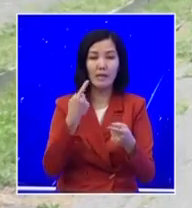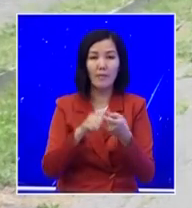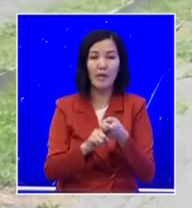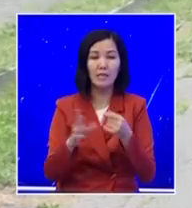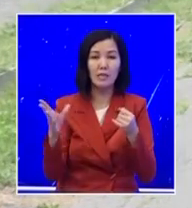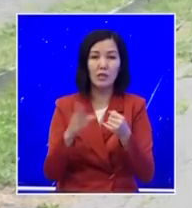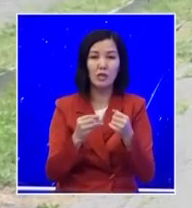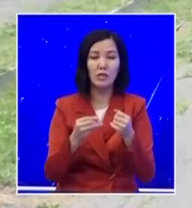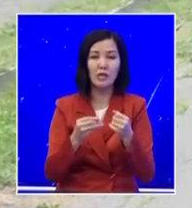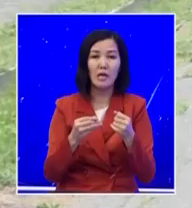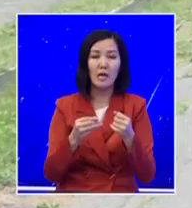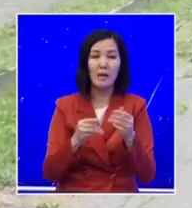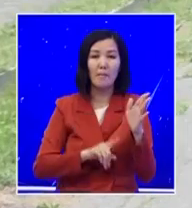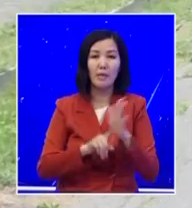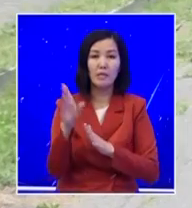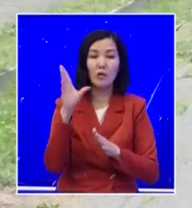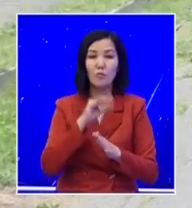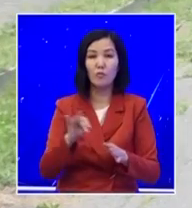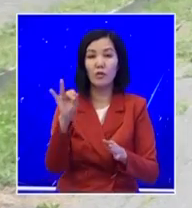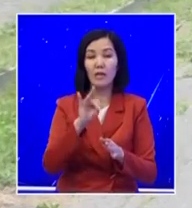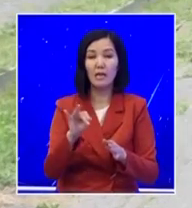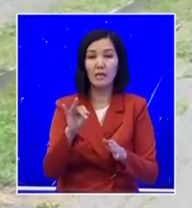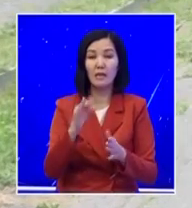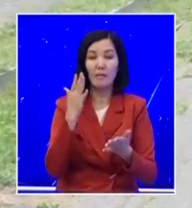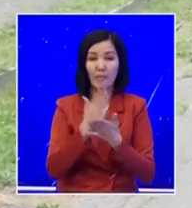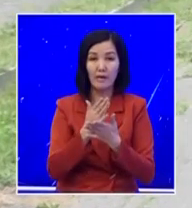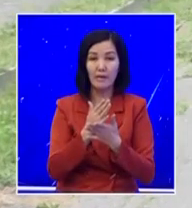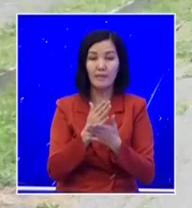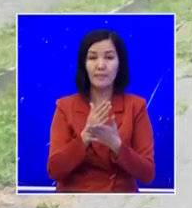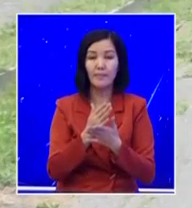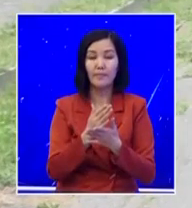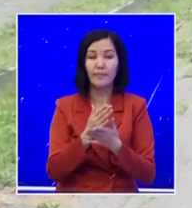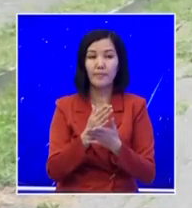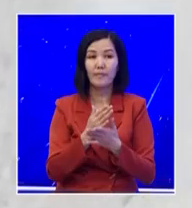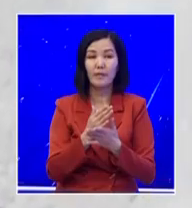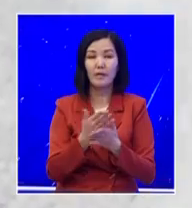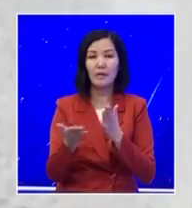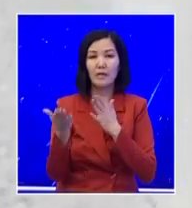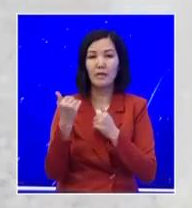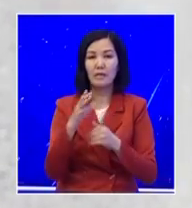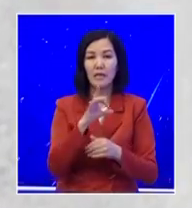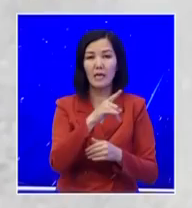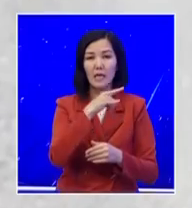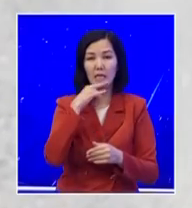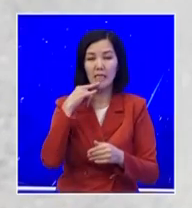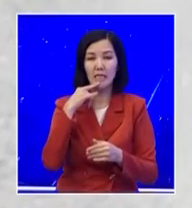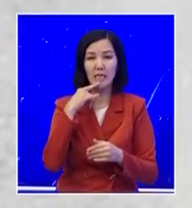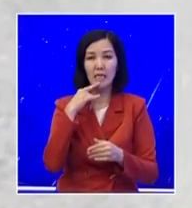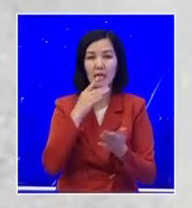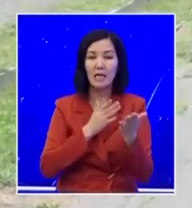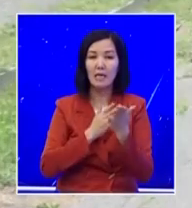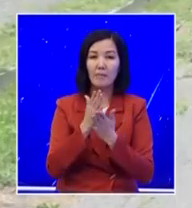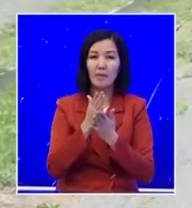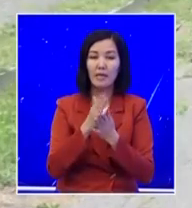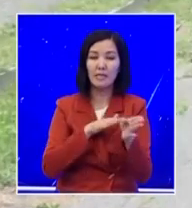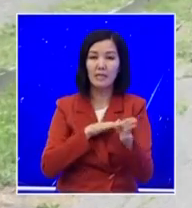атауы туындауы мүмкін. Яғни ол тарихи топонимика ғой енді. Сол жағынан оларды қою керек. Одан кейін кезінде мына Ресей империясының саясаты іске асылды. Одан